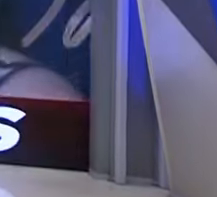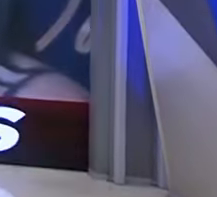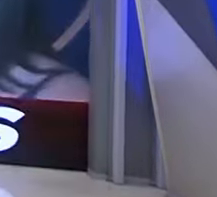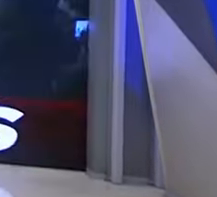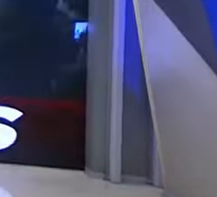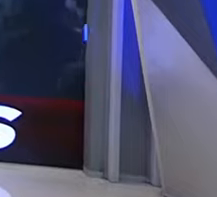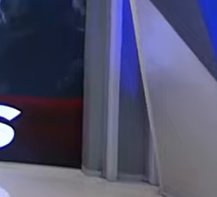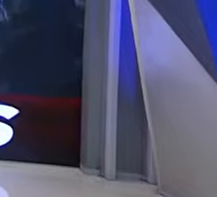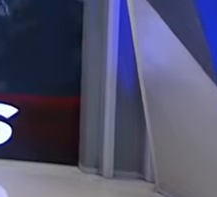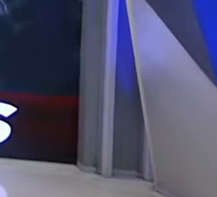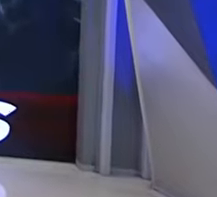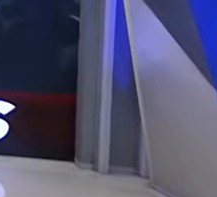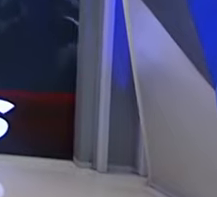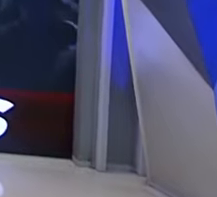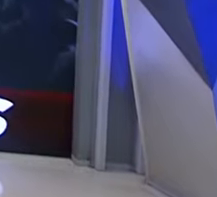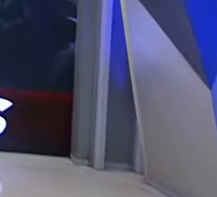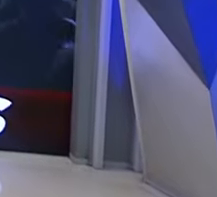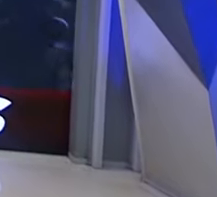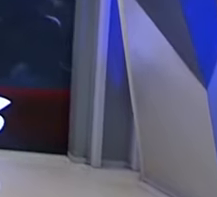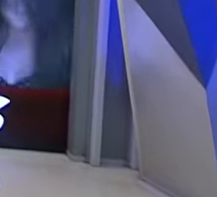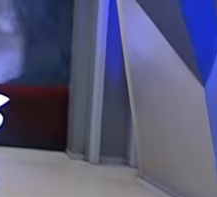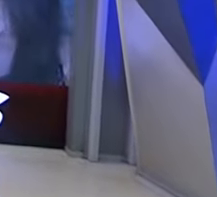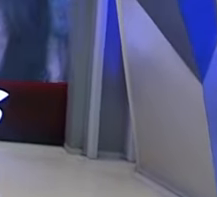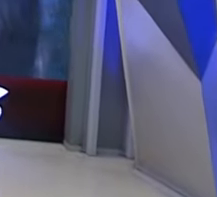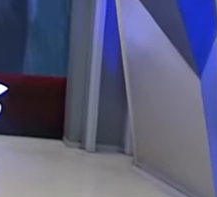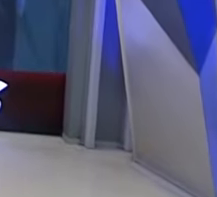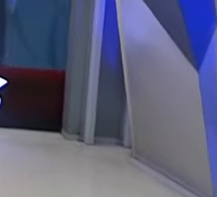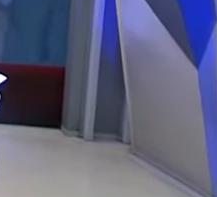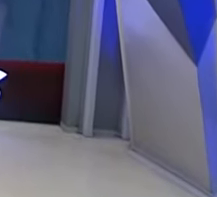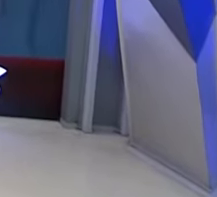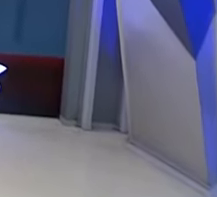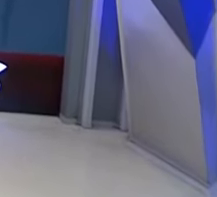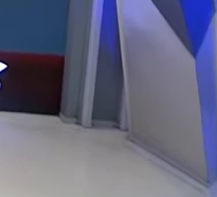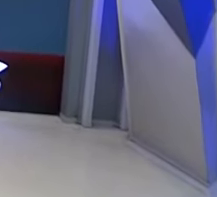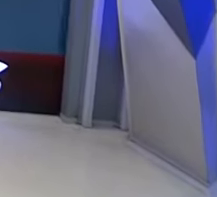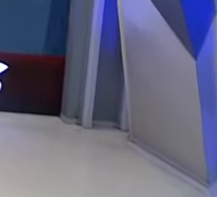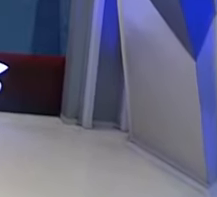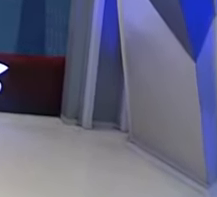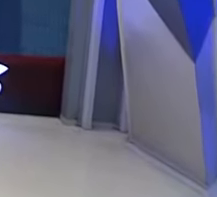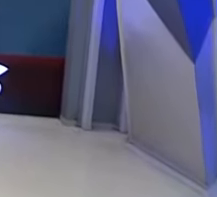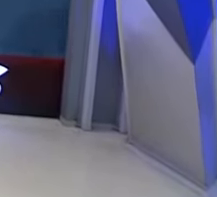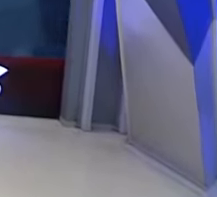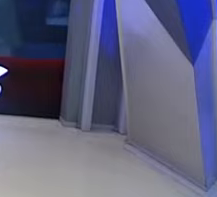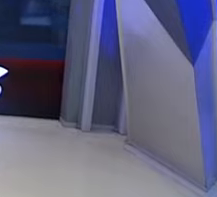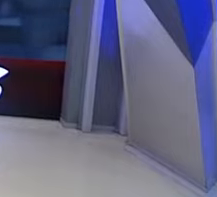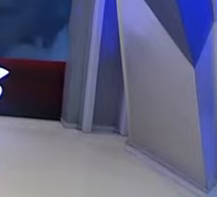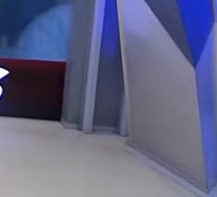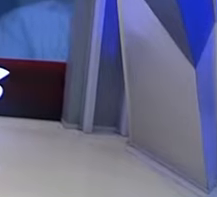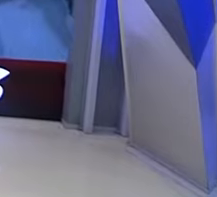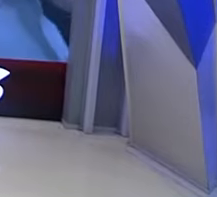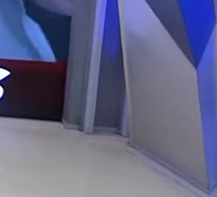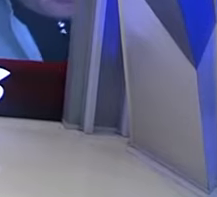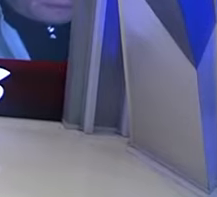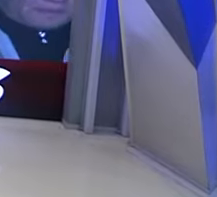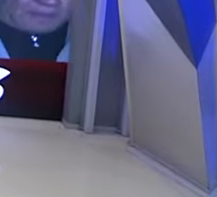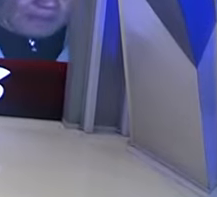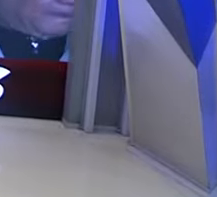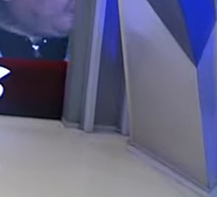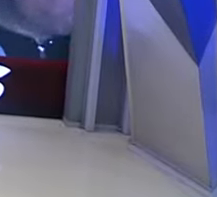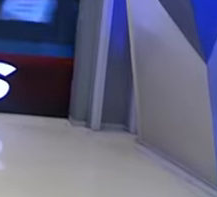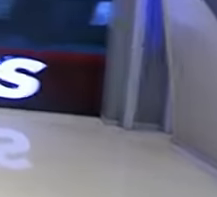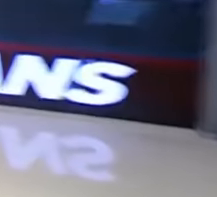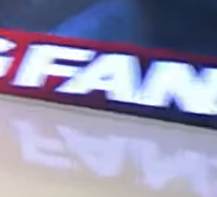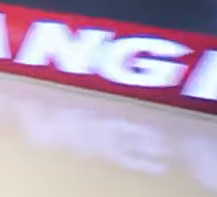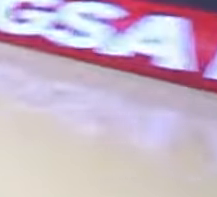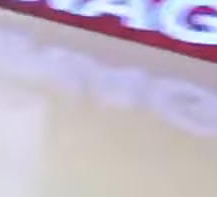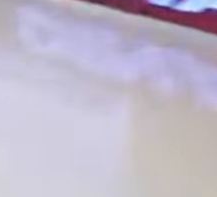At premiere night ng Under Parallel Sky, sina Janela Salvador at Win Meta Win, dinagsa ng